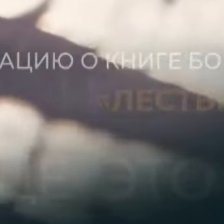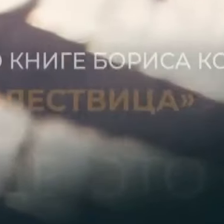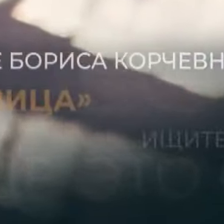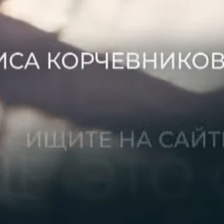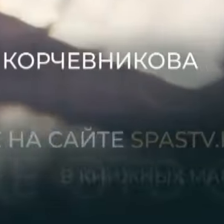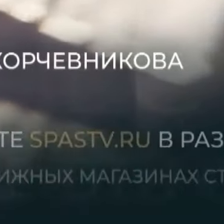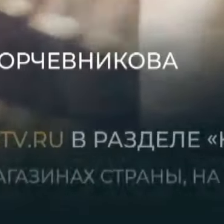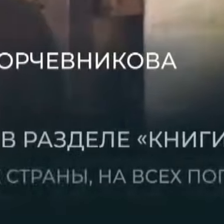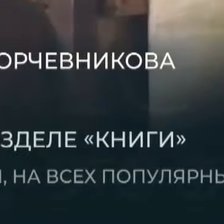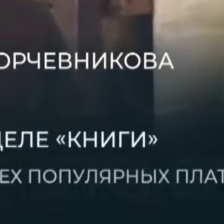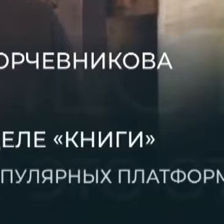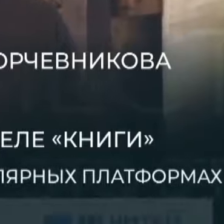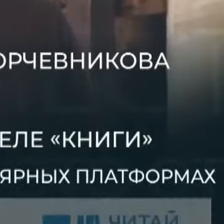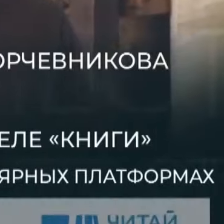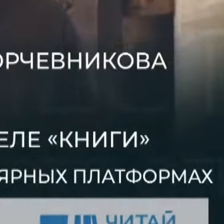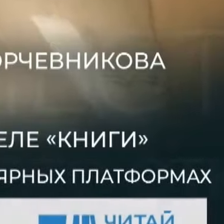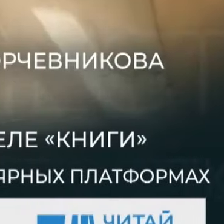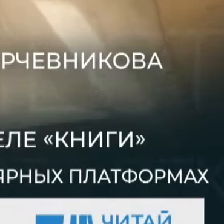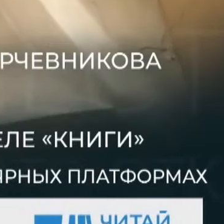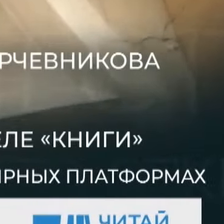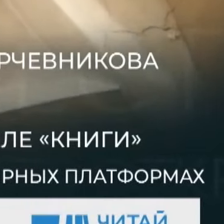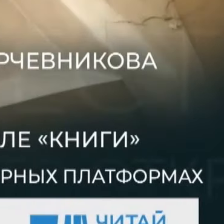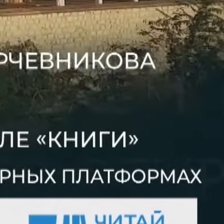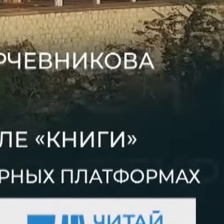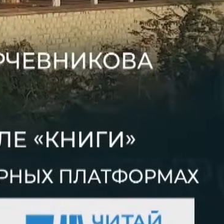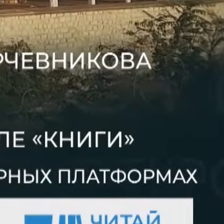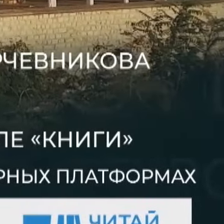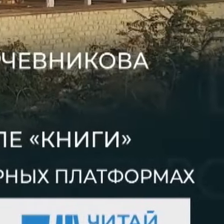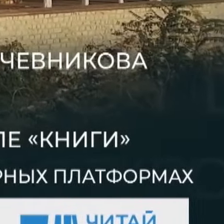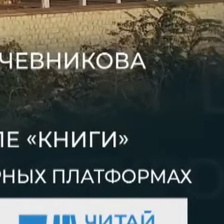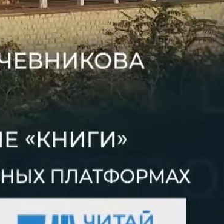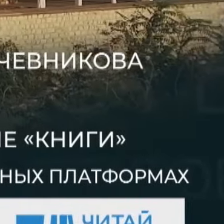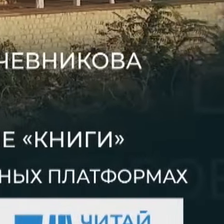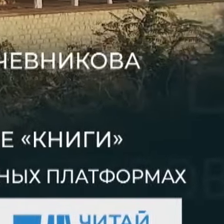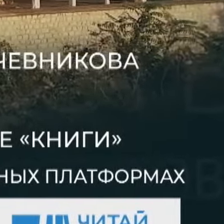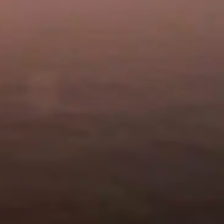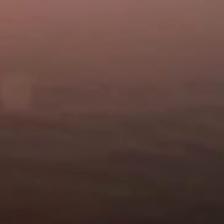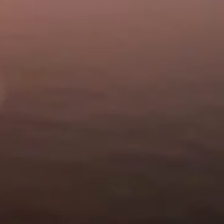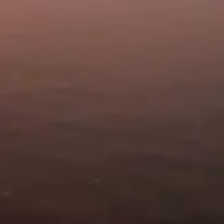Всего 30 ступеней на то, чтобы стать человеком.